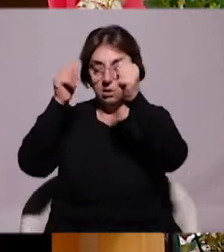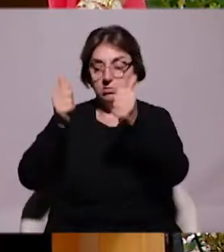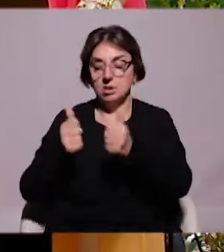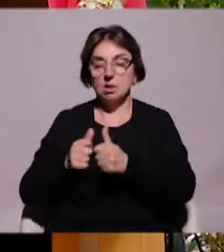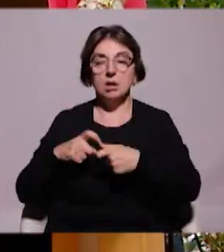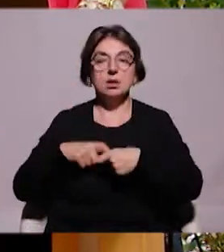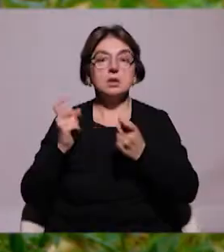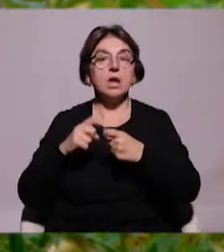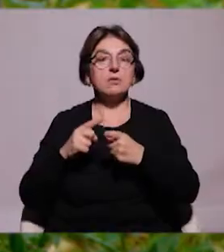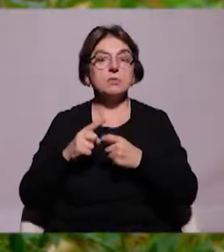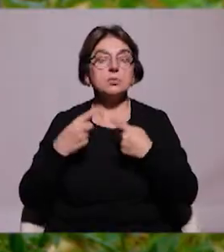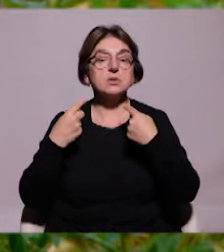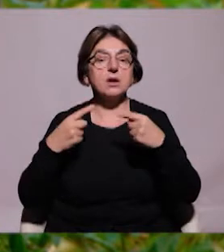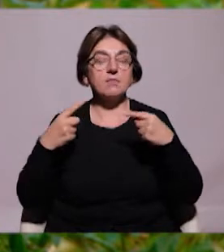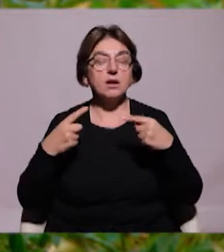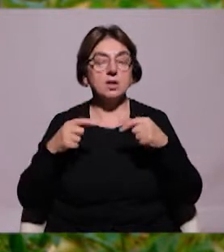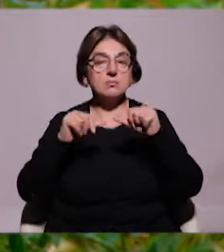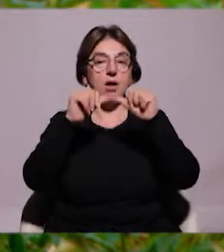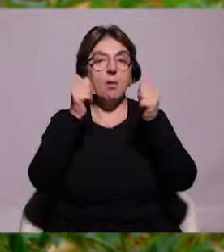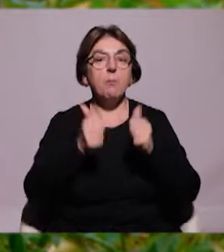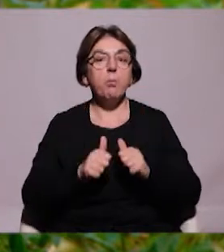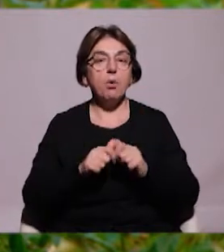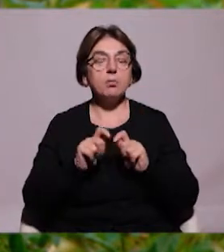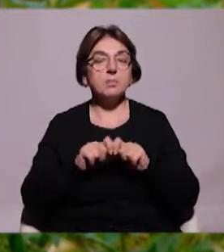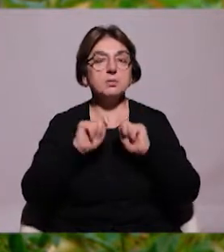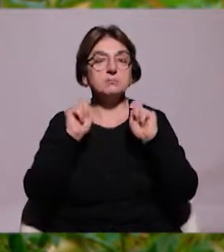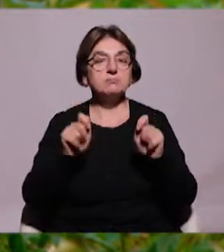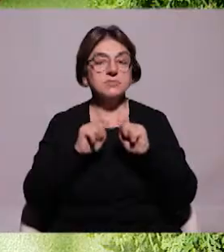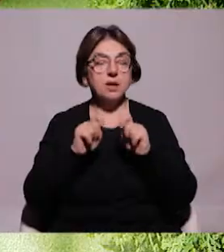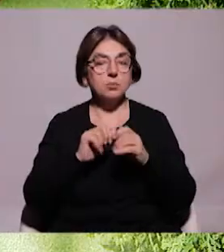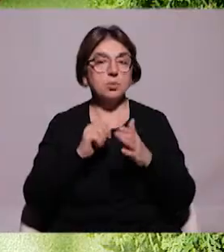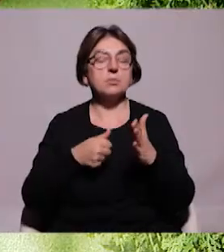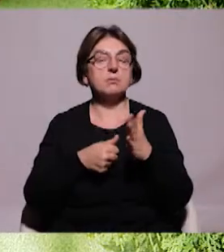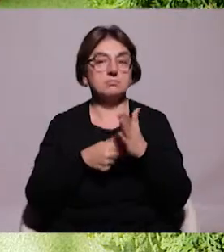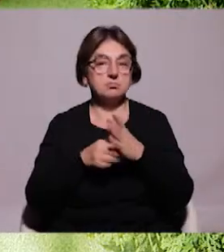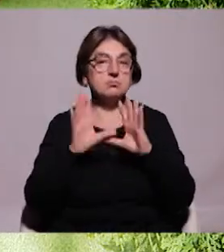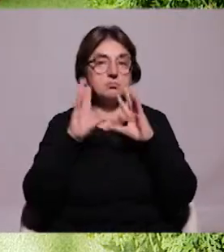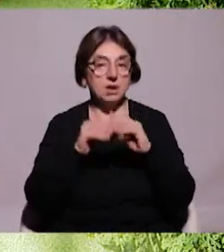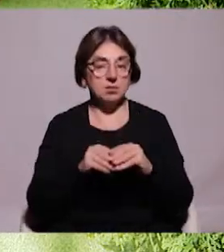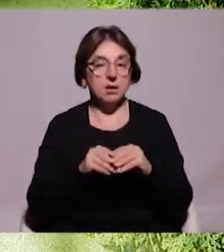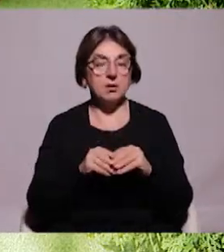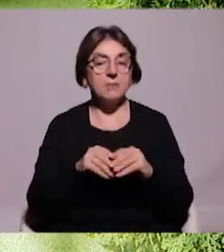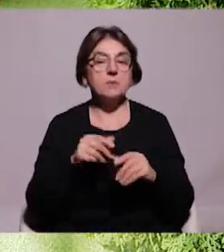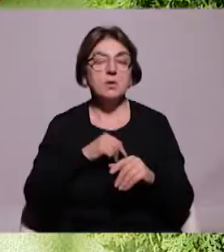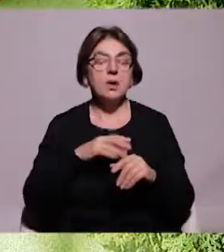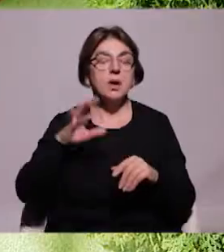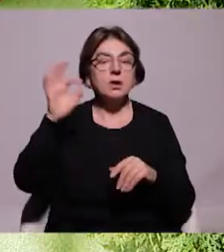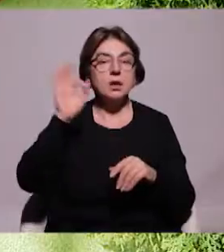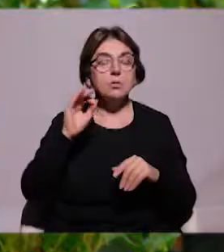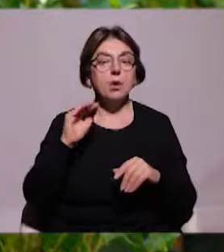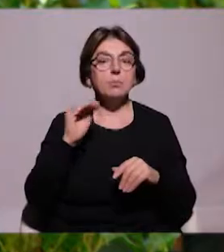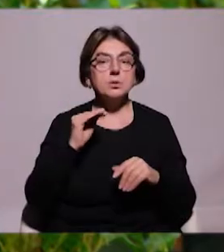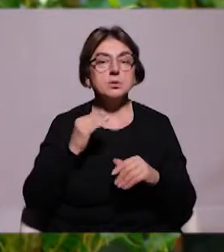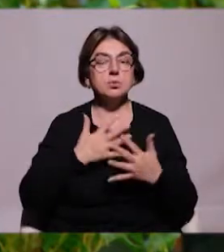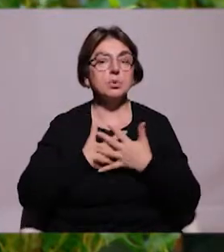სხვადასხვა ფორმების წარმოქმნას უწყობს ხელს. რეგულარული ფიზიკური აქტივობა ხელს